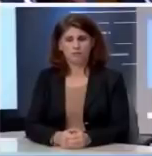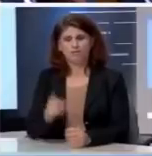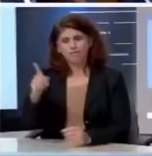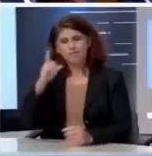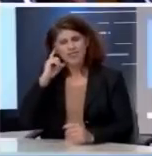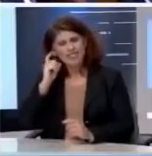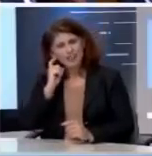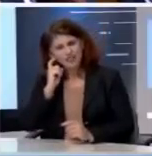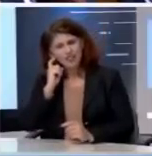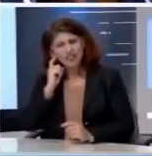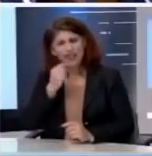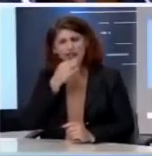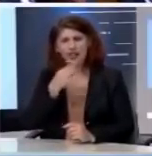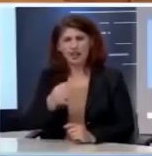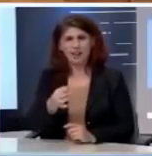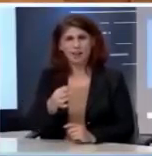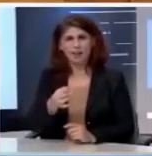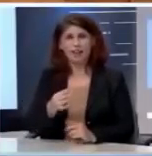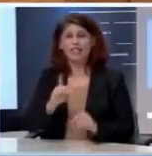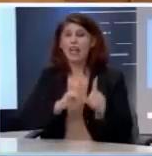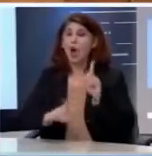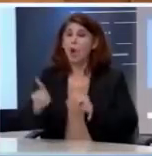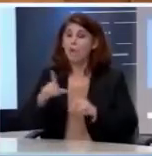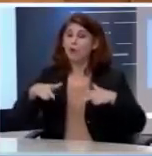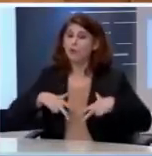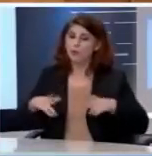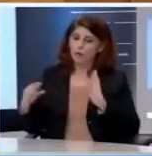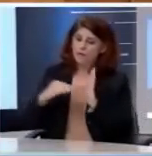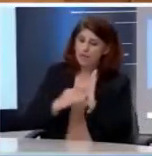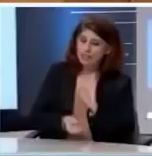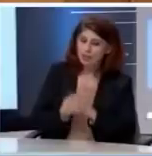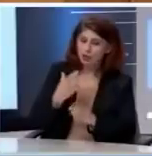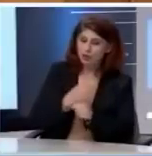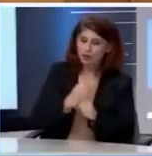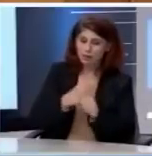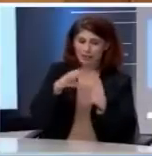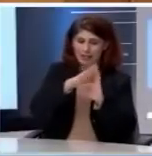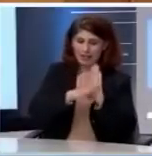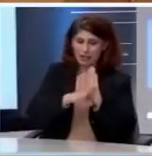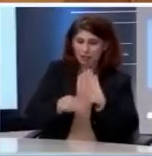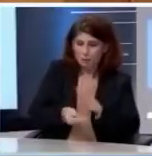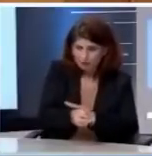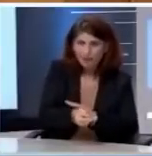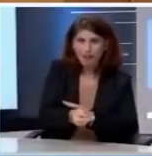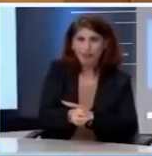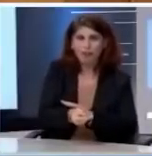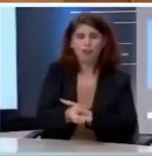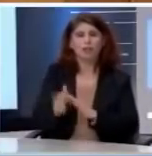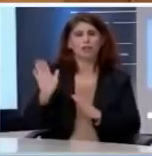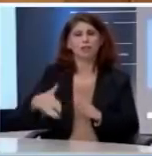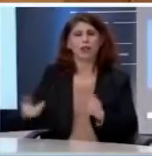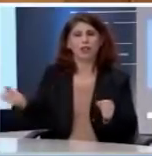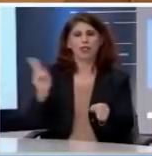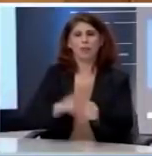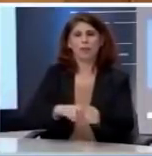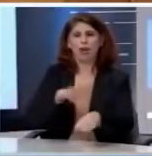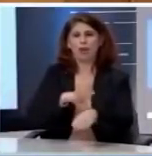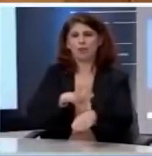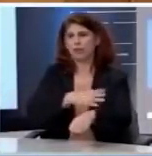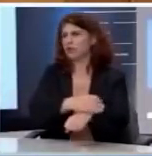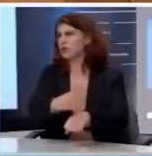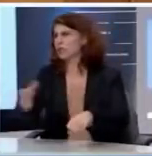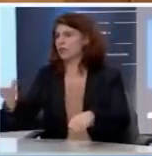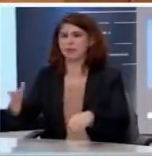Φαντάζεστε να λέμε για όποιον υπουργό βάζει καινούργια φάρμακα στη λίστα που τα πήρε. Στο τέλος θα πεθαίνουν οι ασθενείς στην